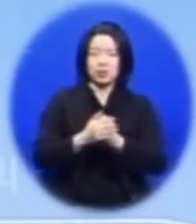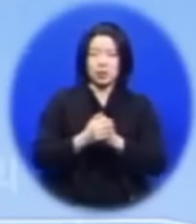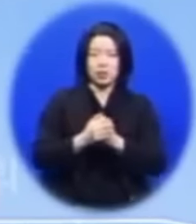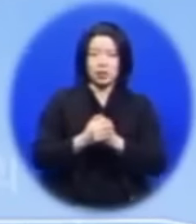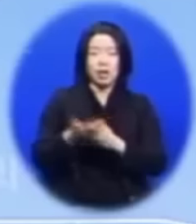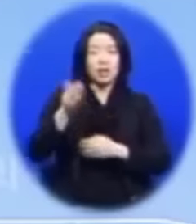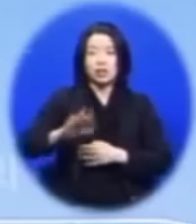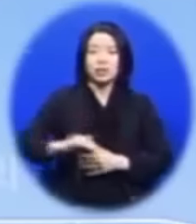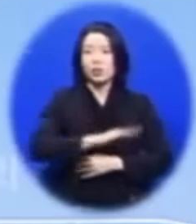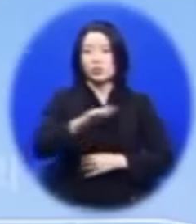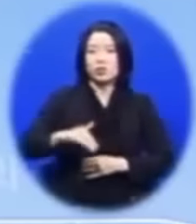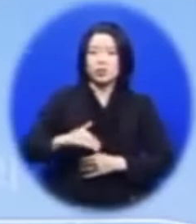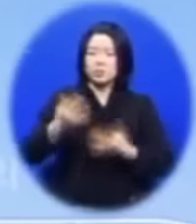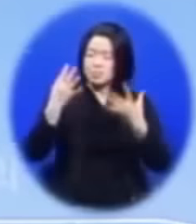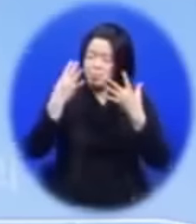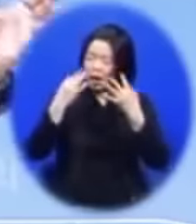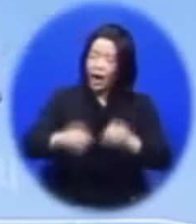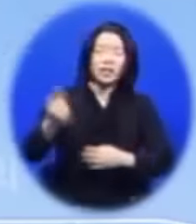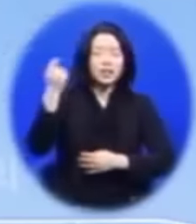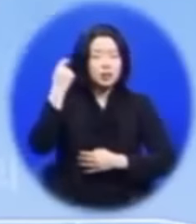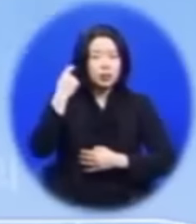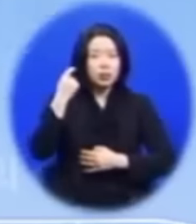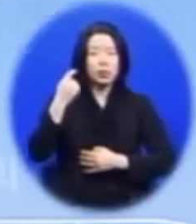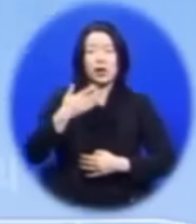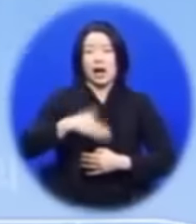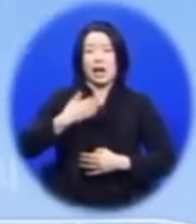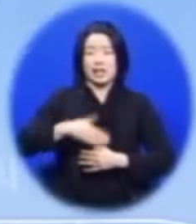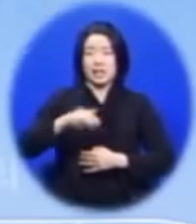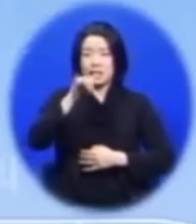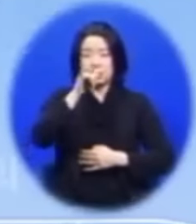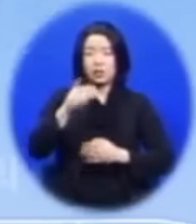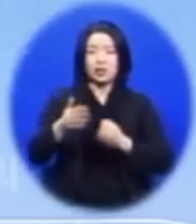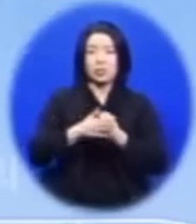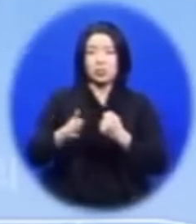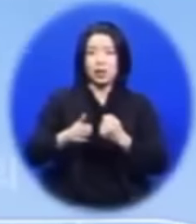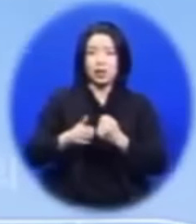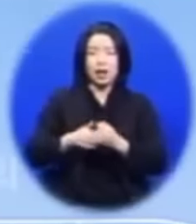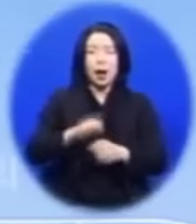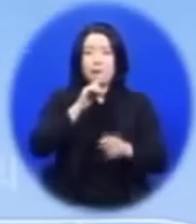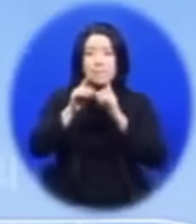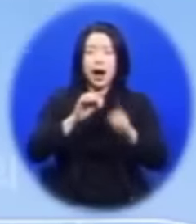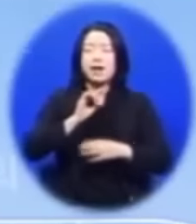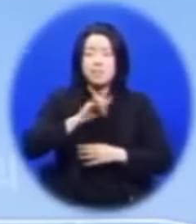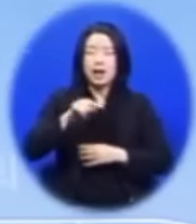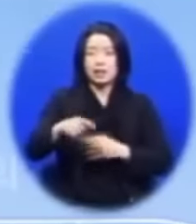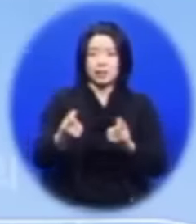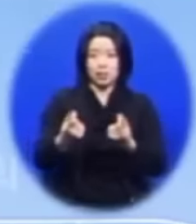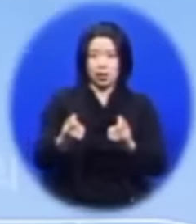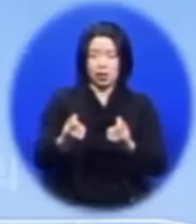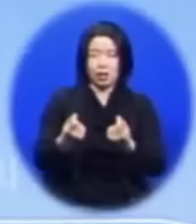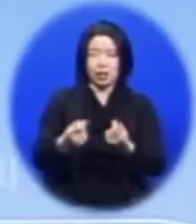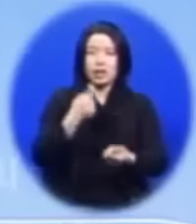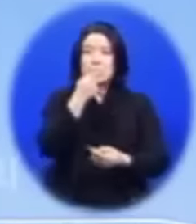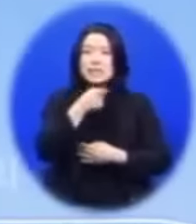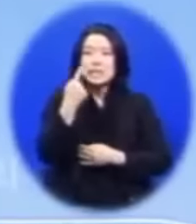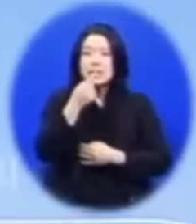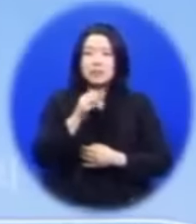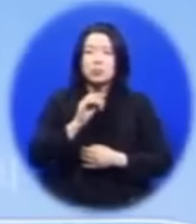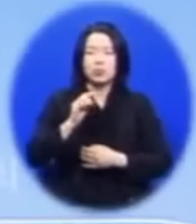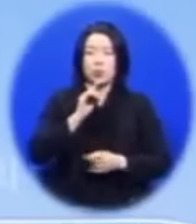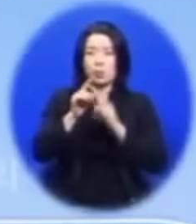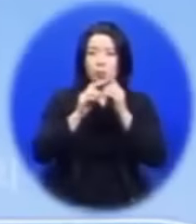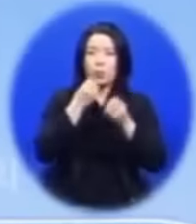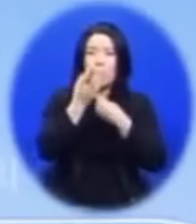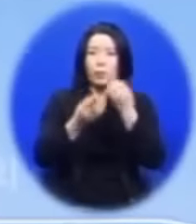그런데 우리는 하도 듣고 배워서 그렇게 믿어야 된다고 그러니까 말만 그렇게 하고 입으로 고백만 하는